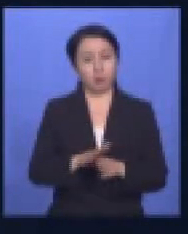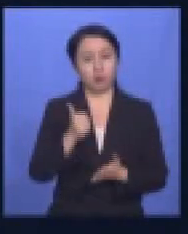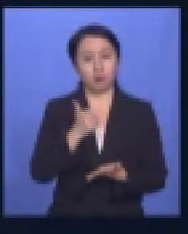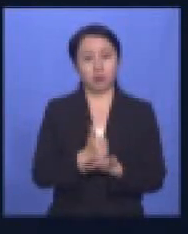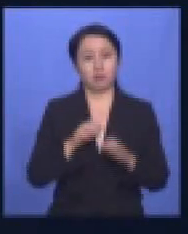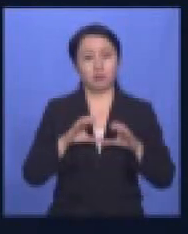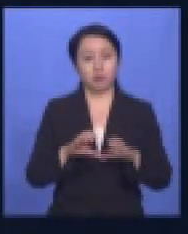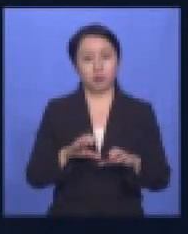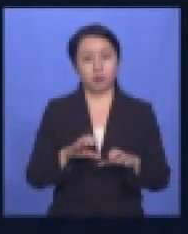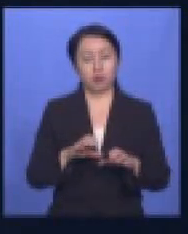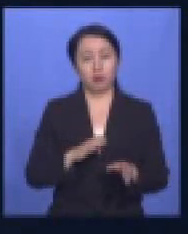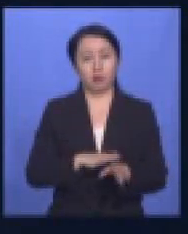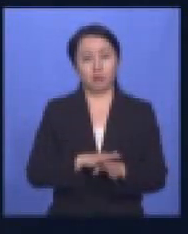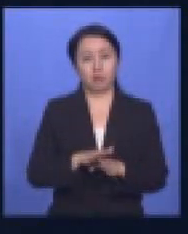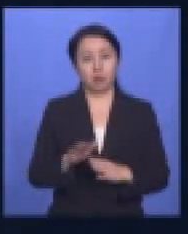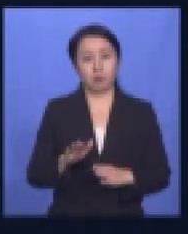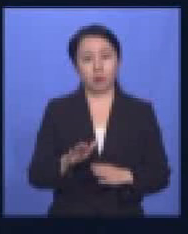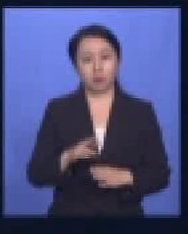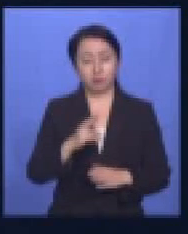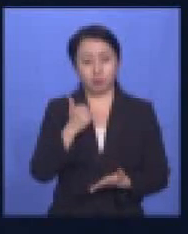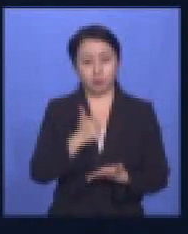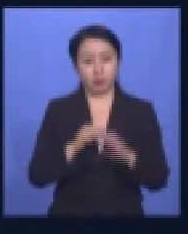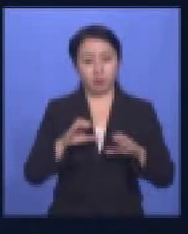Конституцию, соблюдать конституционные права